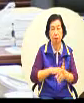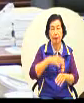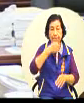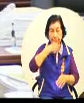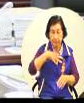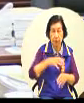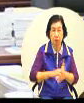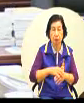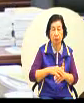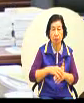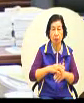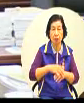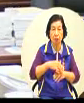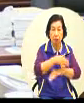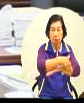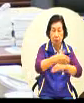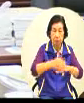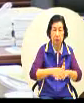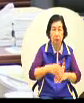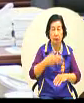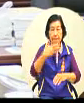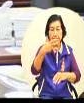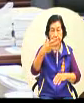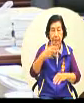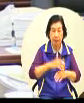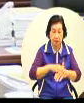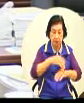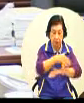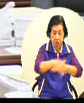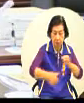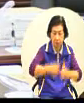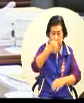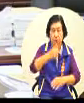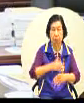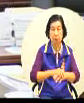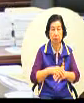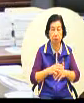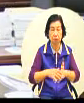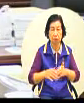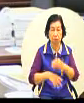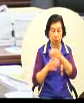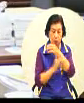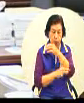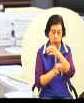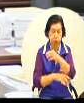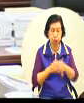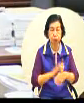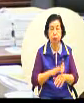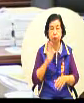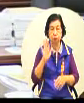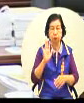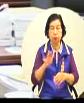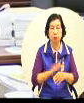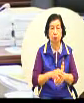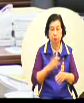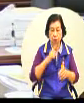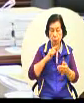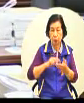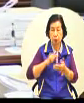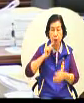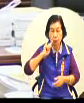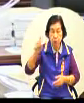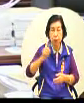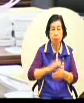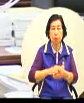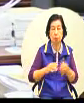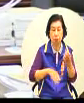长都是贪渎案，有几个都被贪渎移送到法院，为什么呢？民